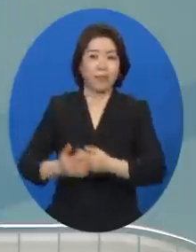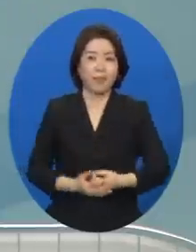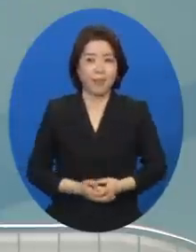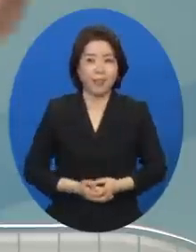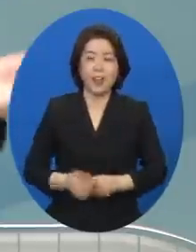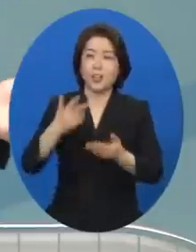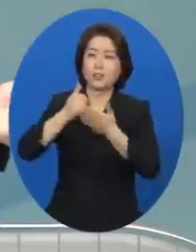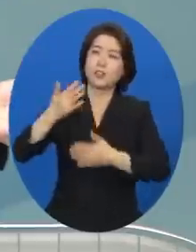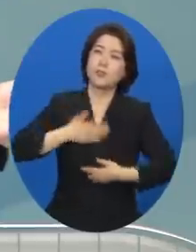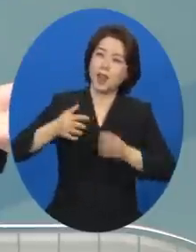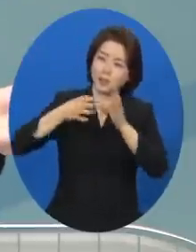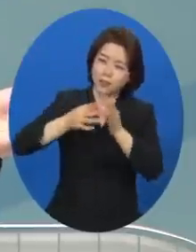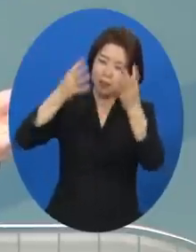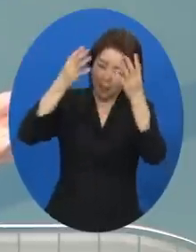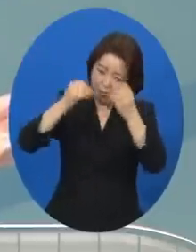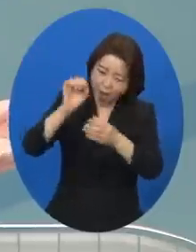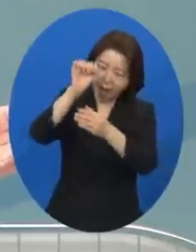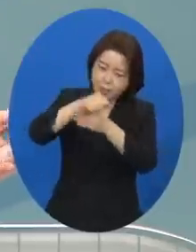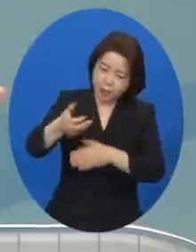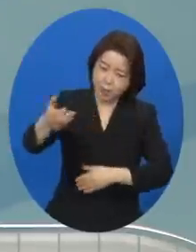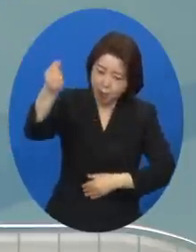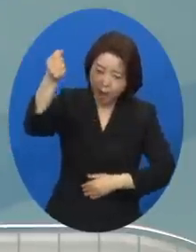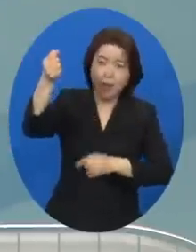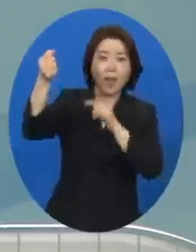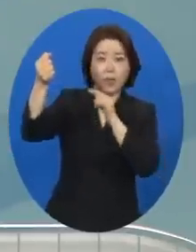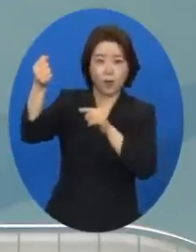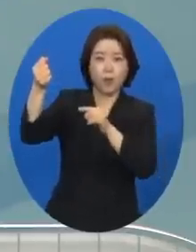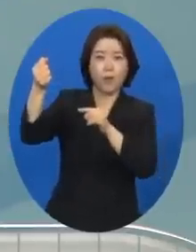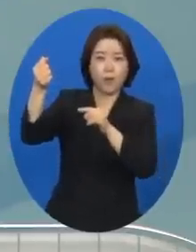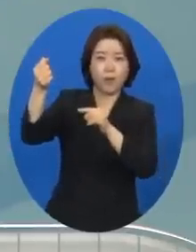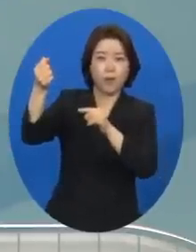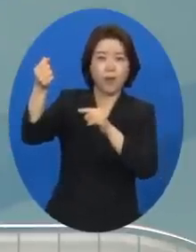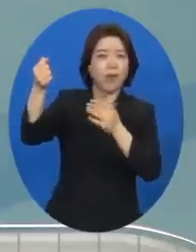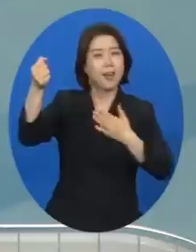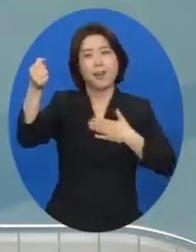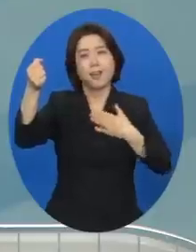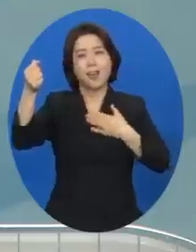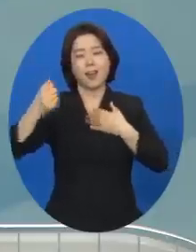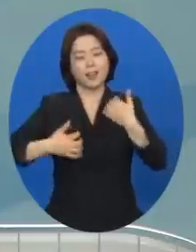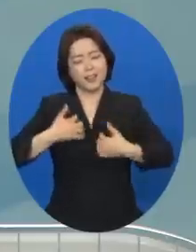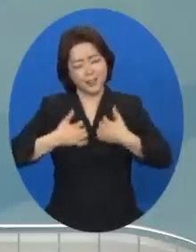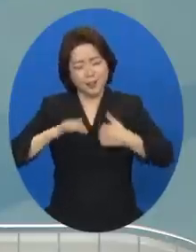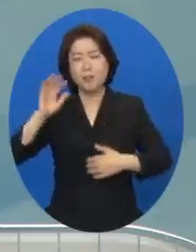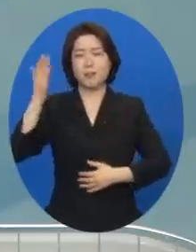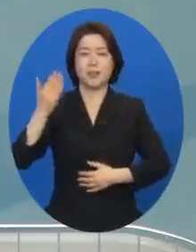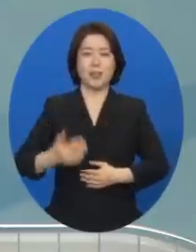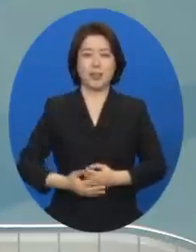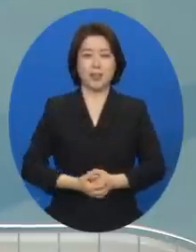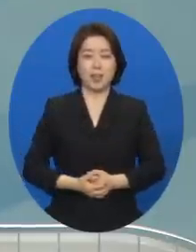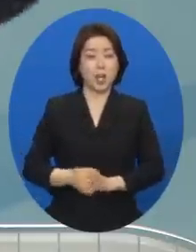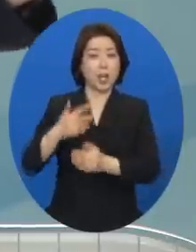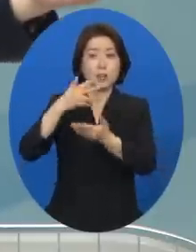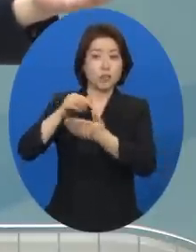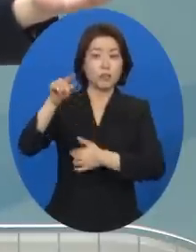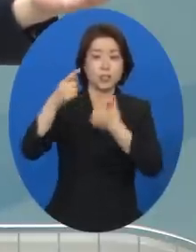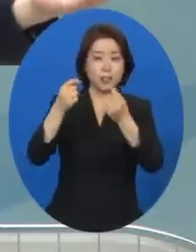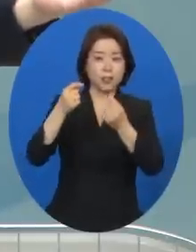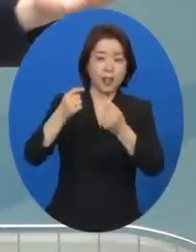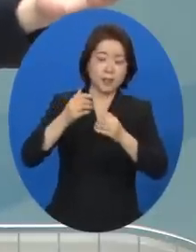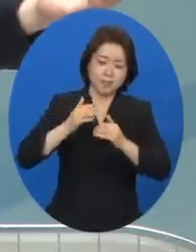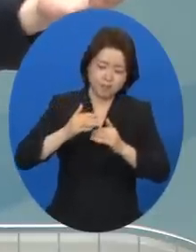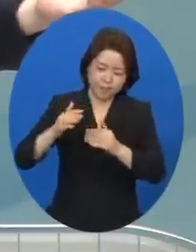통해서 많은 열매를 맺어 질 것이 저에게는 기쁨입니다 주님이 그렇게 하실